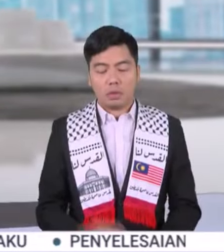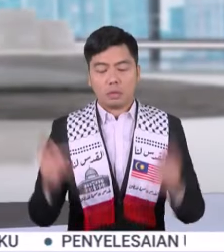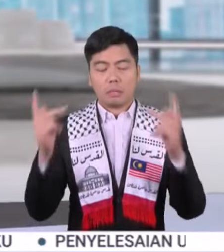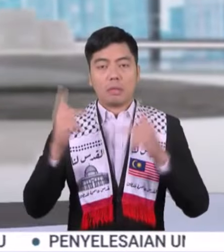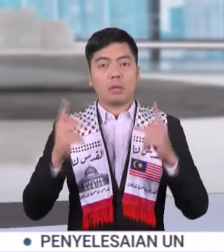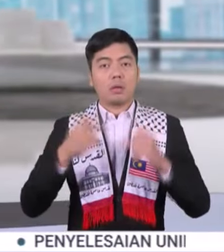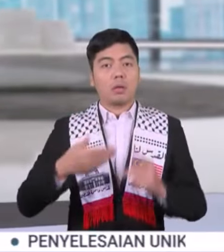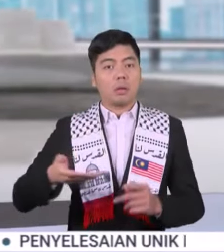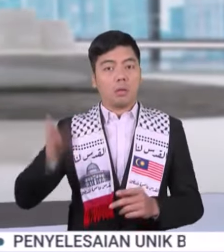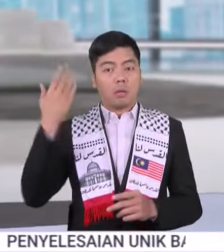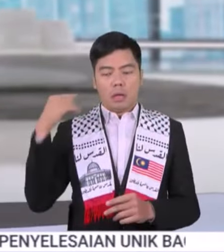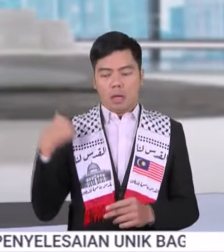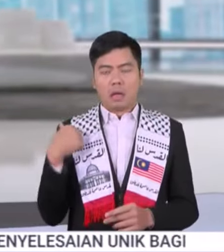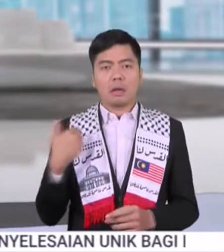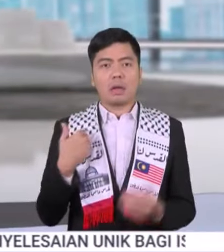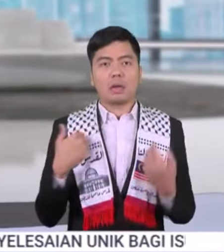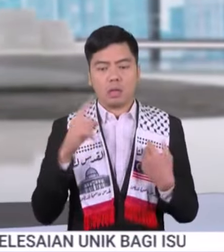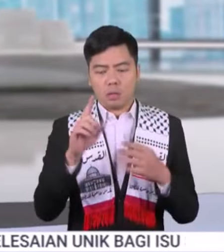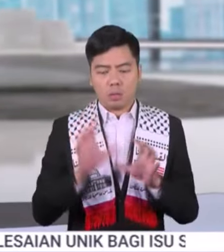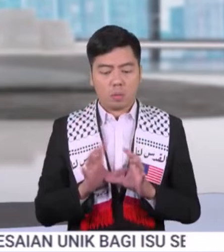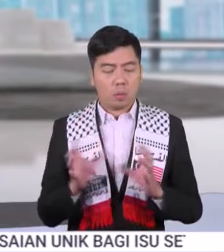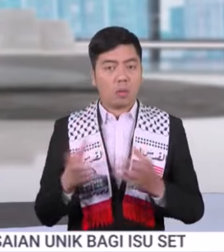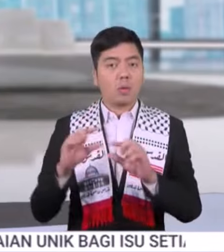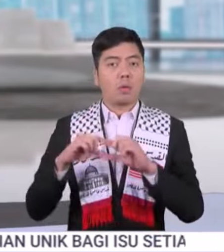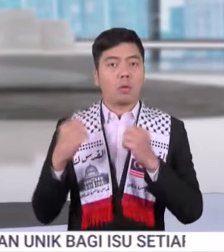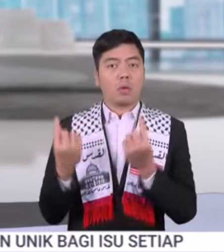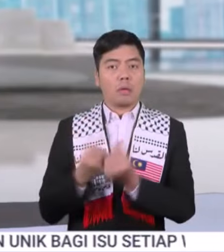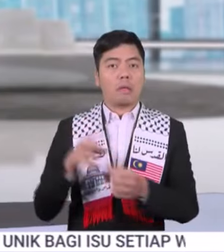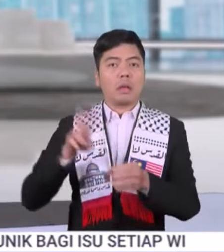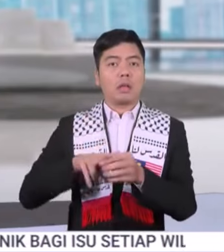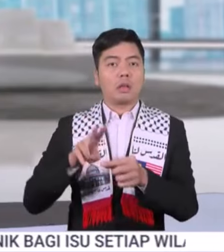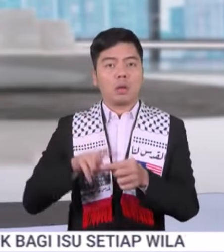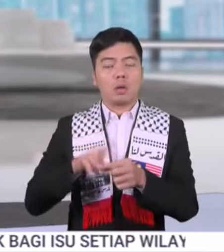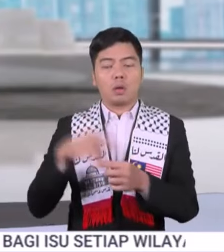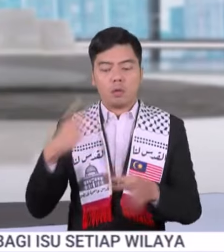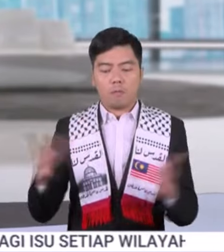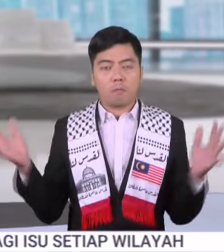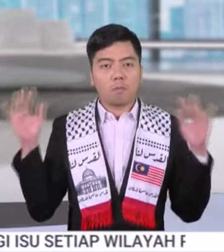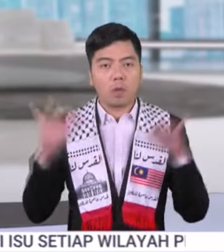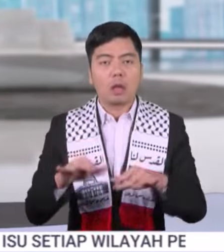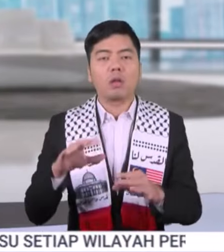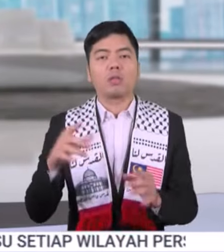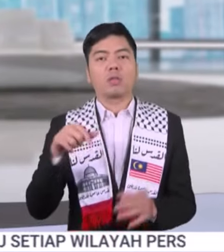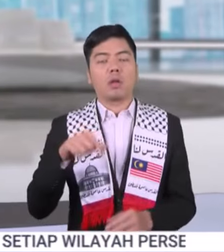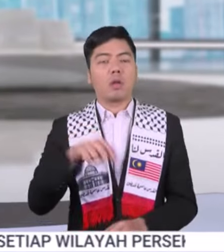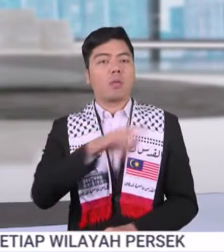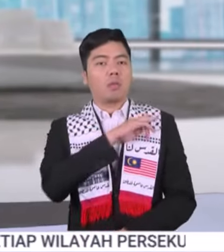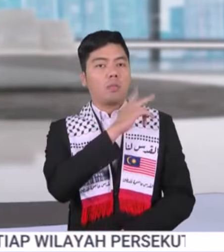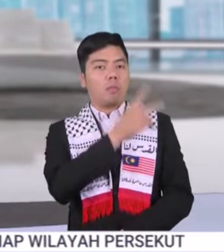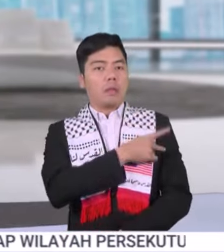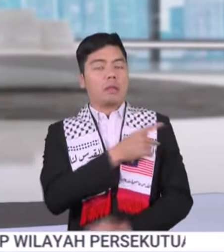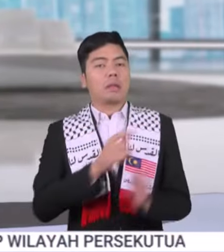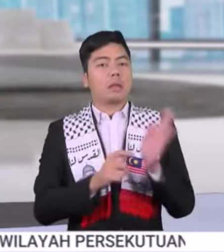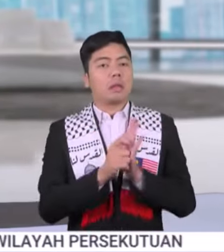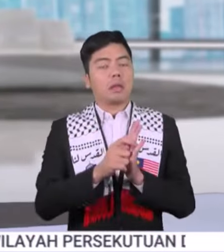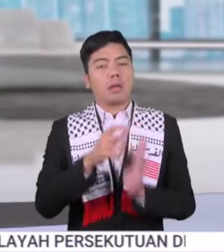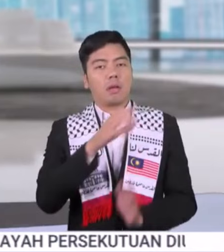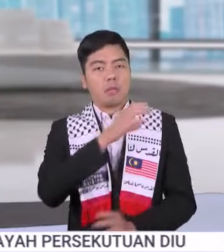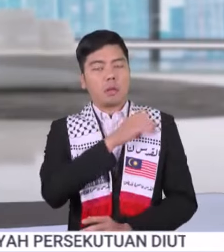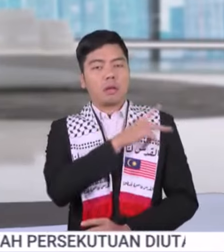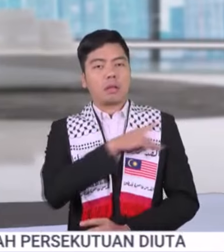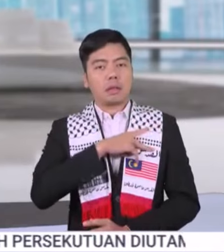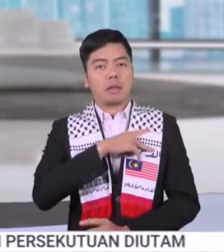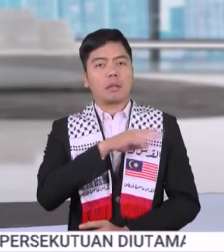Khamis lalu, satu lagi koloni warga asing di Kelang, Selangor digempur pihak berkuasa. Hakikatnya, isu lambakan warga asing khususnya